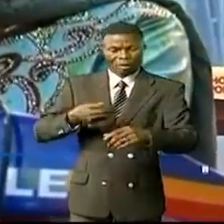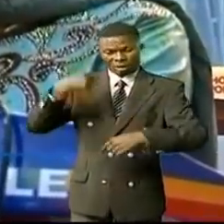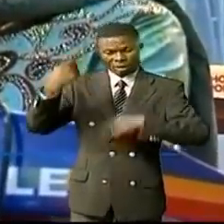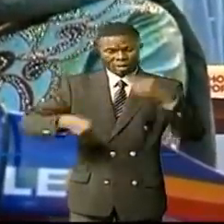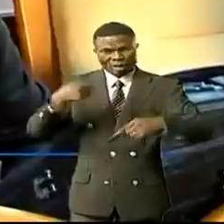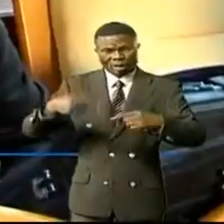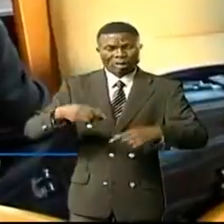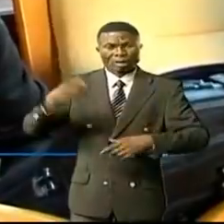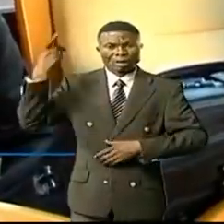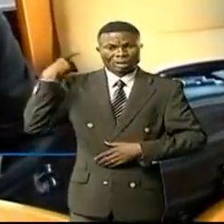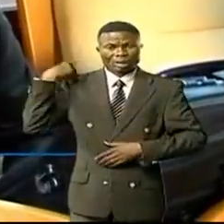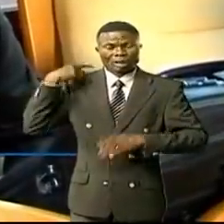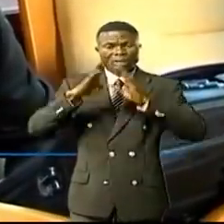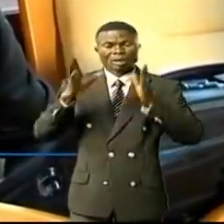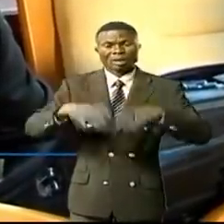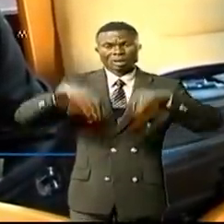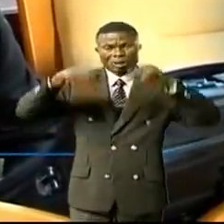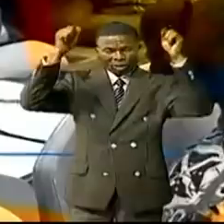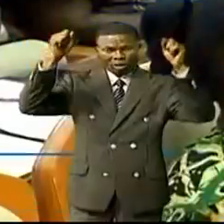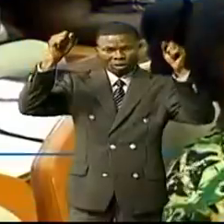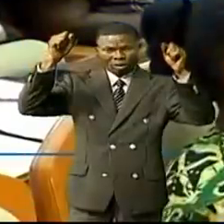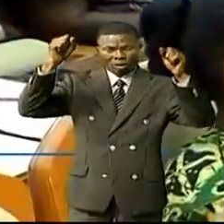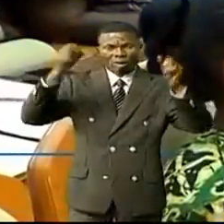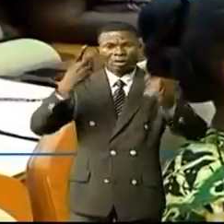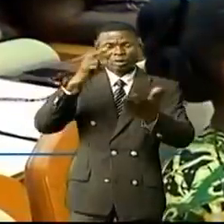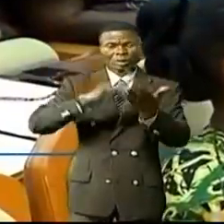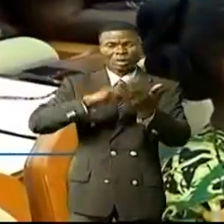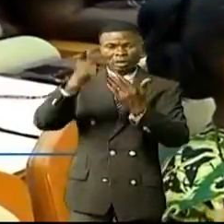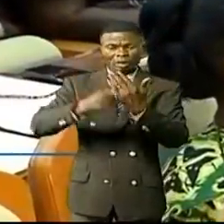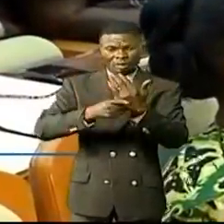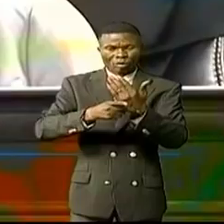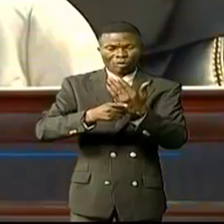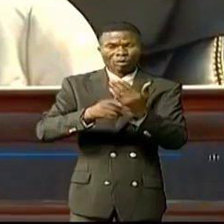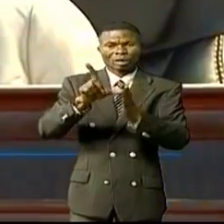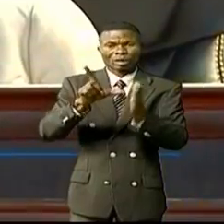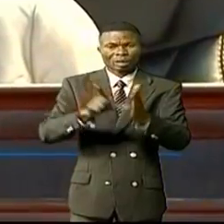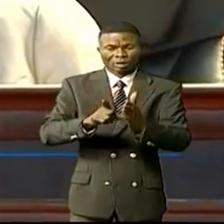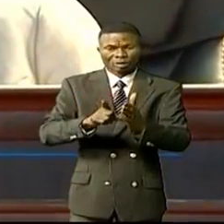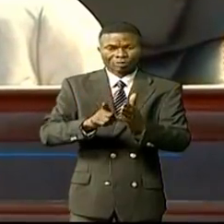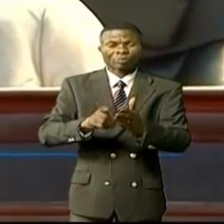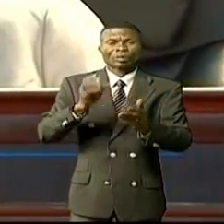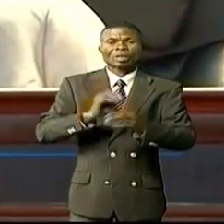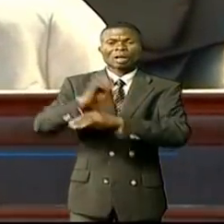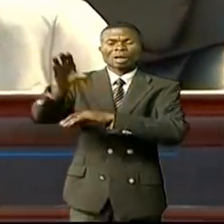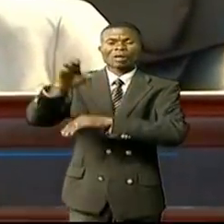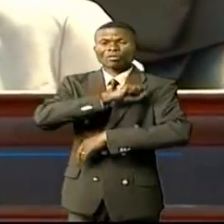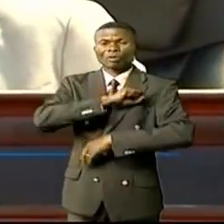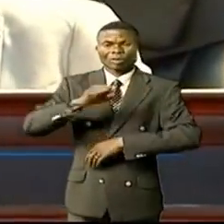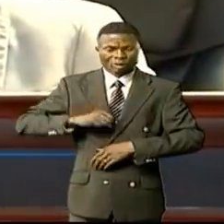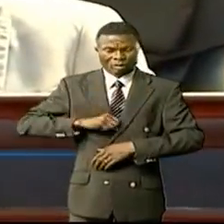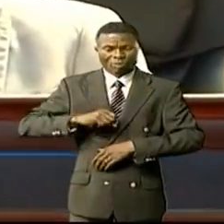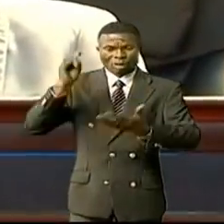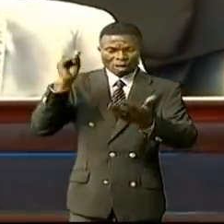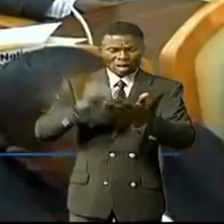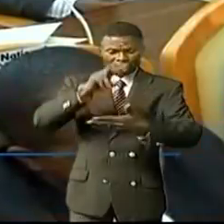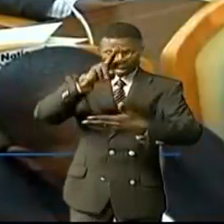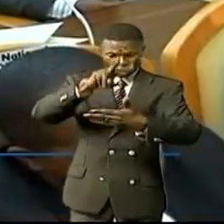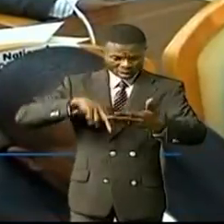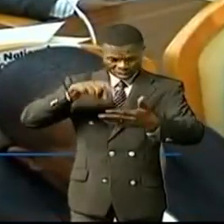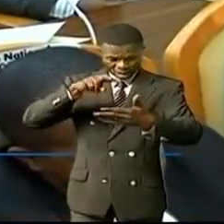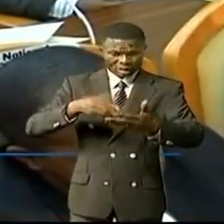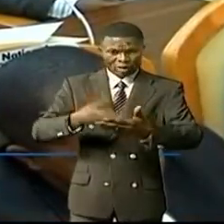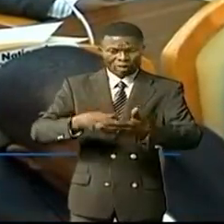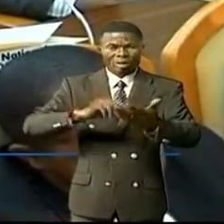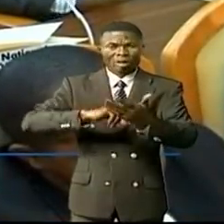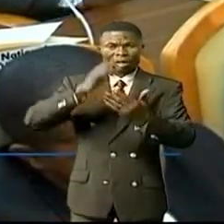les élus du peuple ont adopté les 2 projets de loi. Ces textes ont été renvoyés au Sénat pour seconde lecture. Concernant le